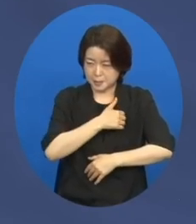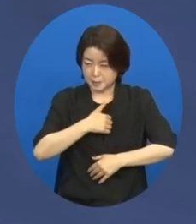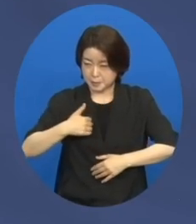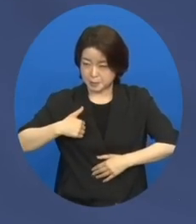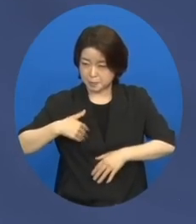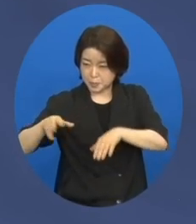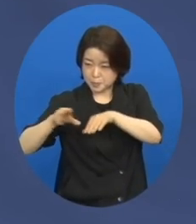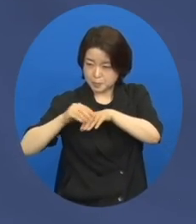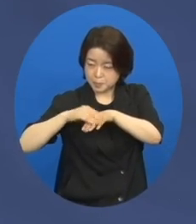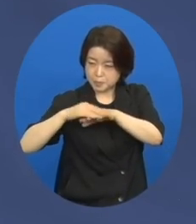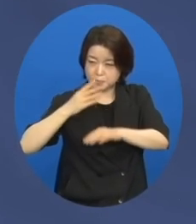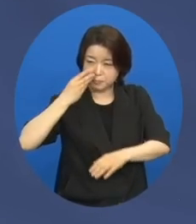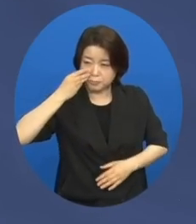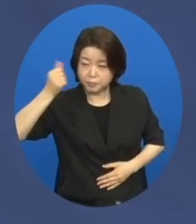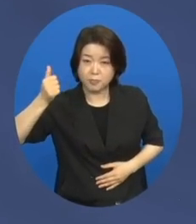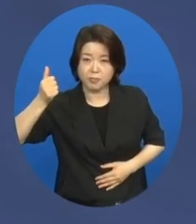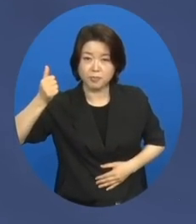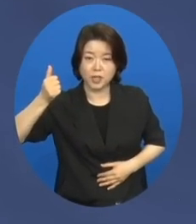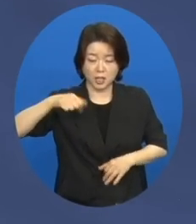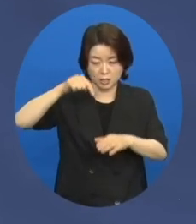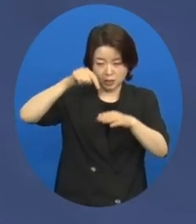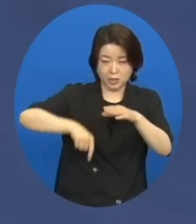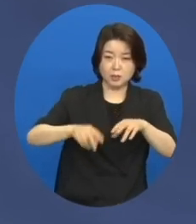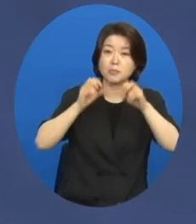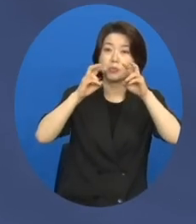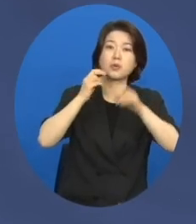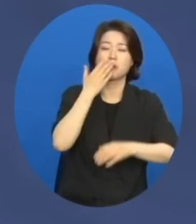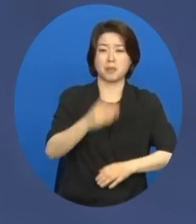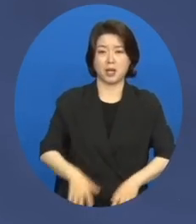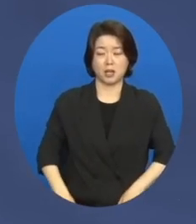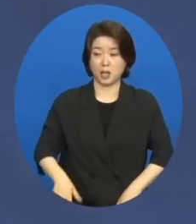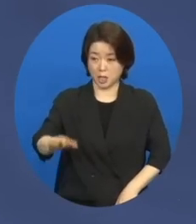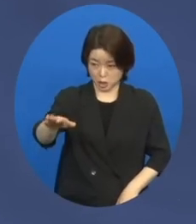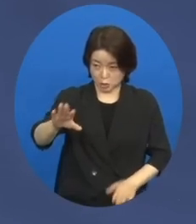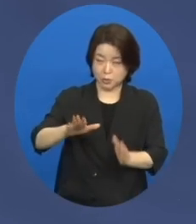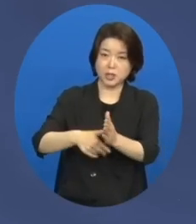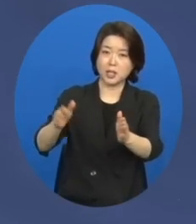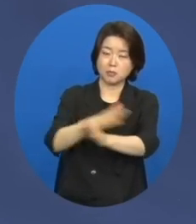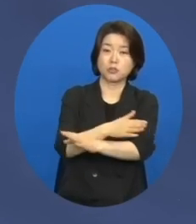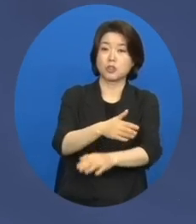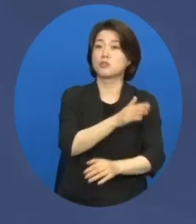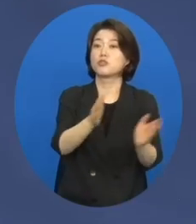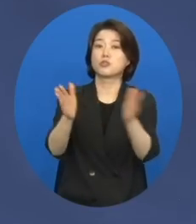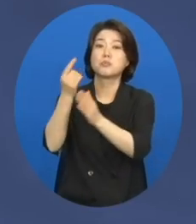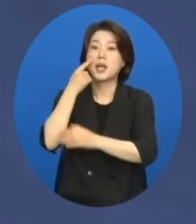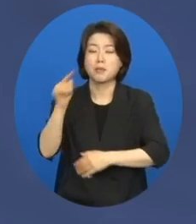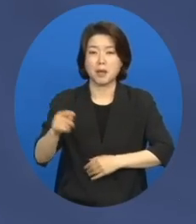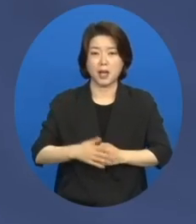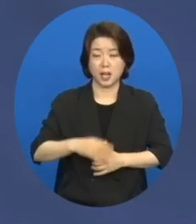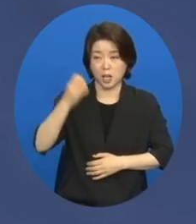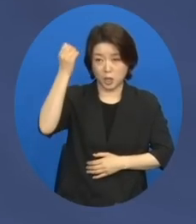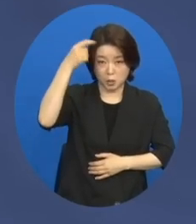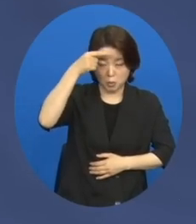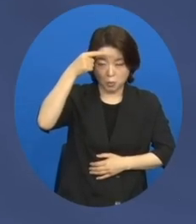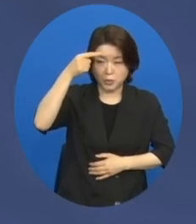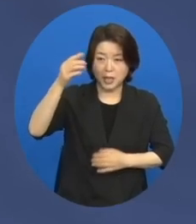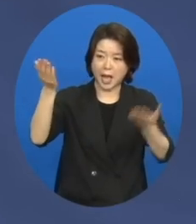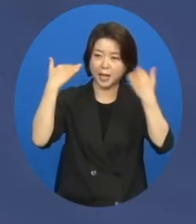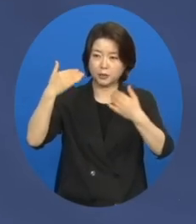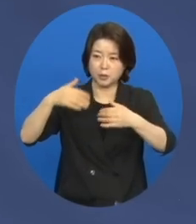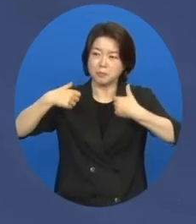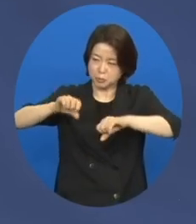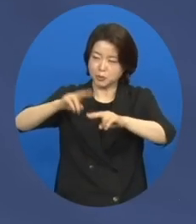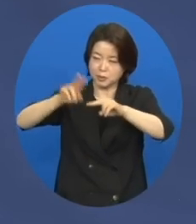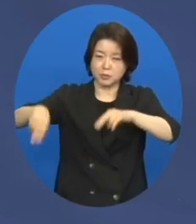그래야 이제 심층적인 사역을 할 수 있으니까, 아야 너는 너 때부터는 이렇게 준비해라. 그래서 고1 때 자퇴시켜서